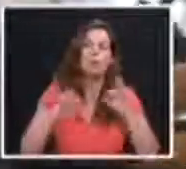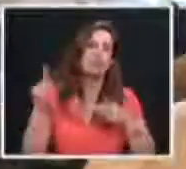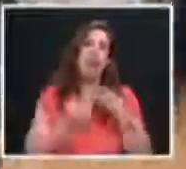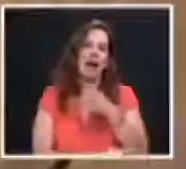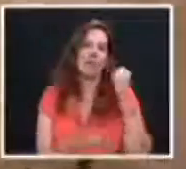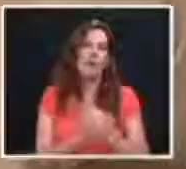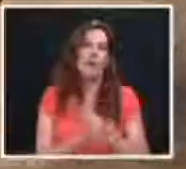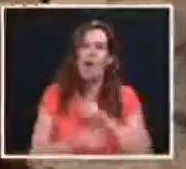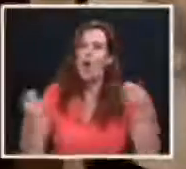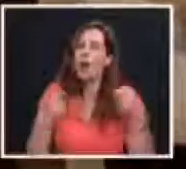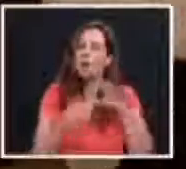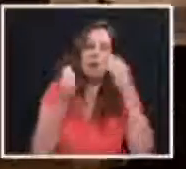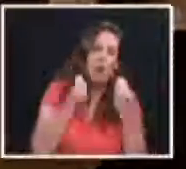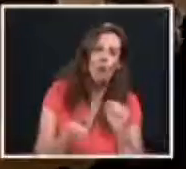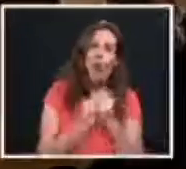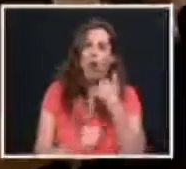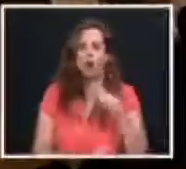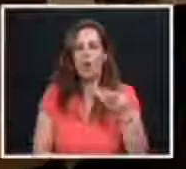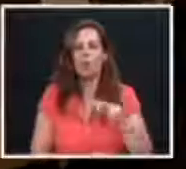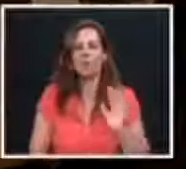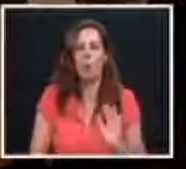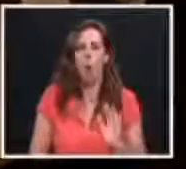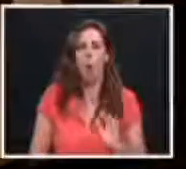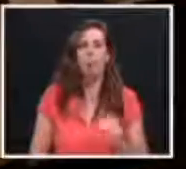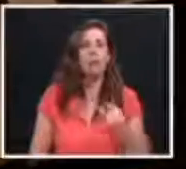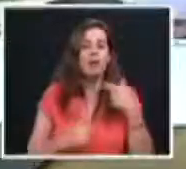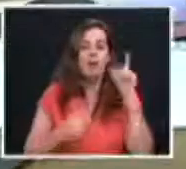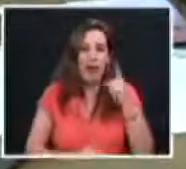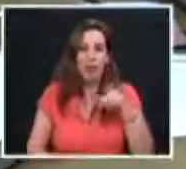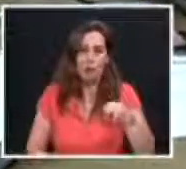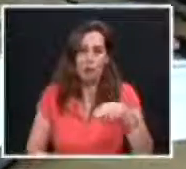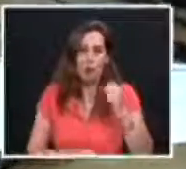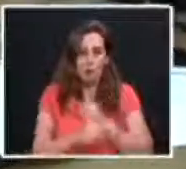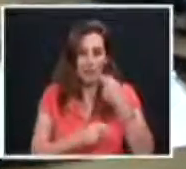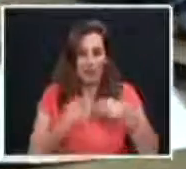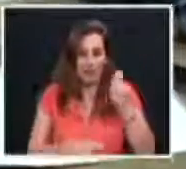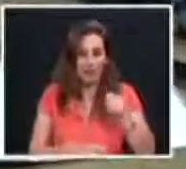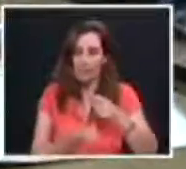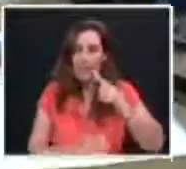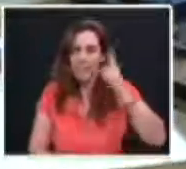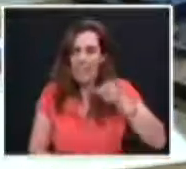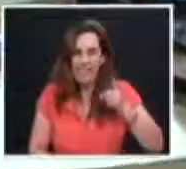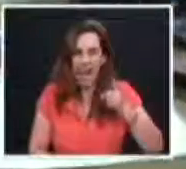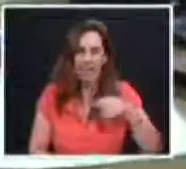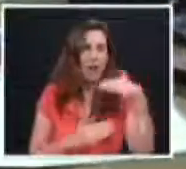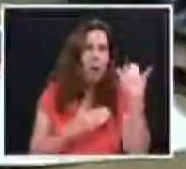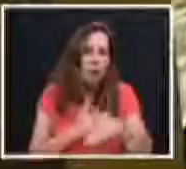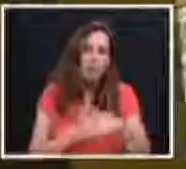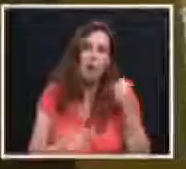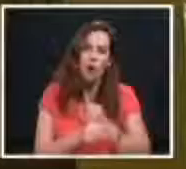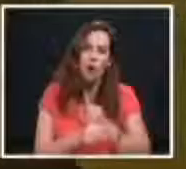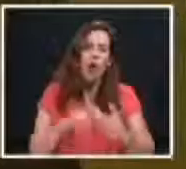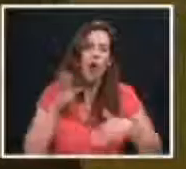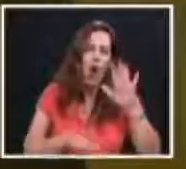שהם יעברו, לא רלוונטי אם הן טובות לציבור או לא טובות לציבור, והאיום שמאיימים על חברי הכנסת בסנקציות בסופו של יום גורם